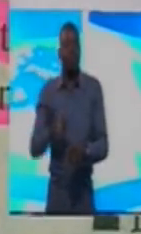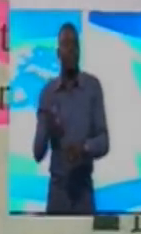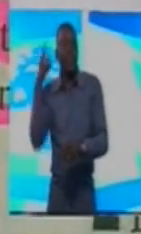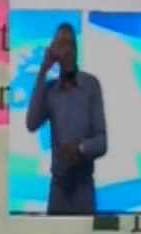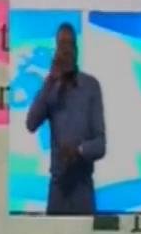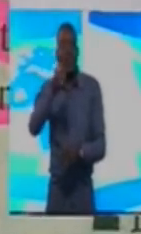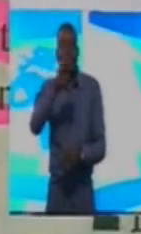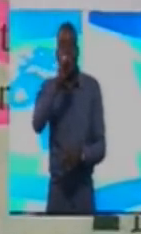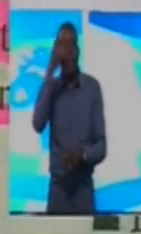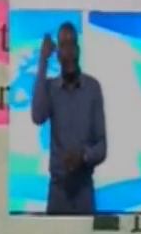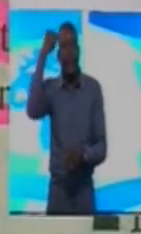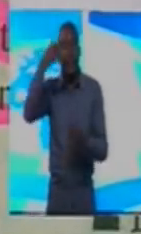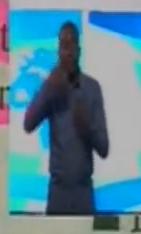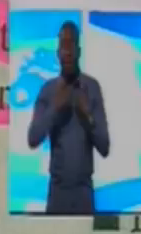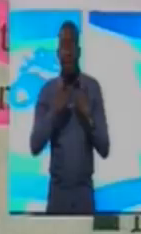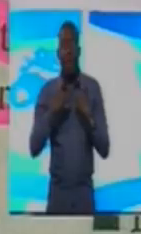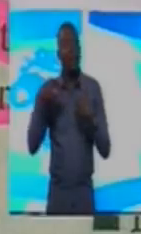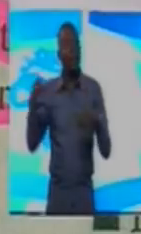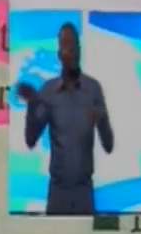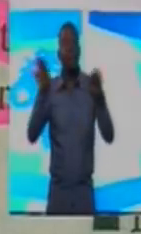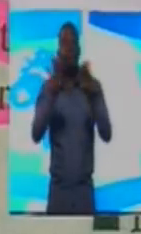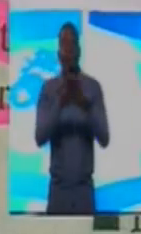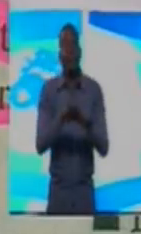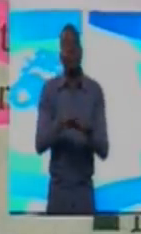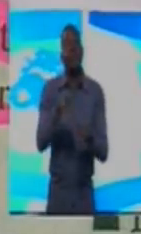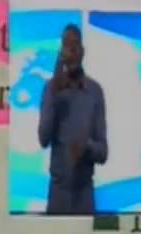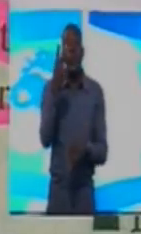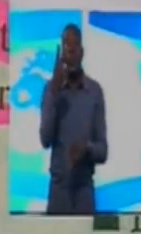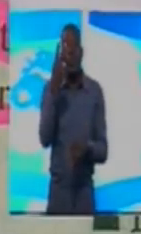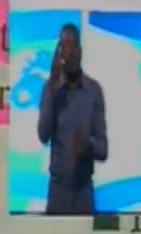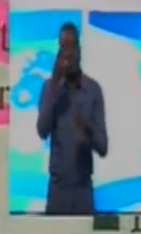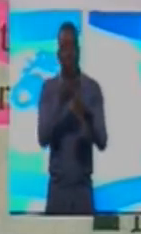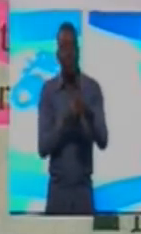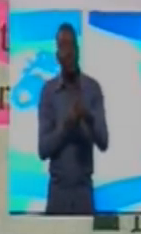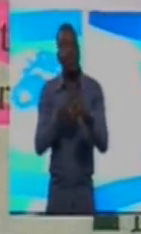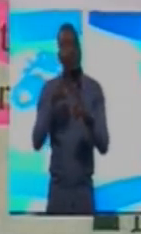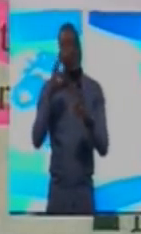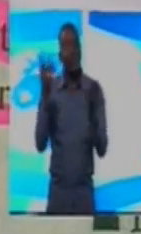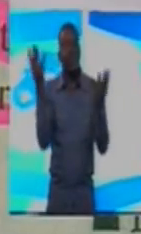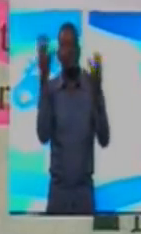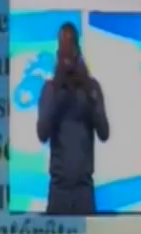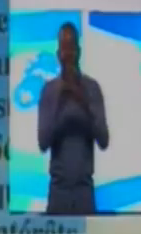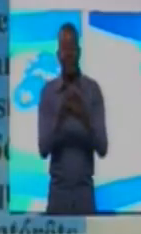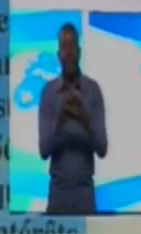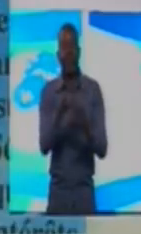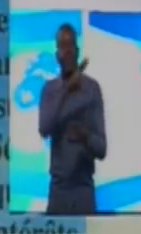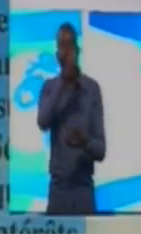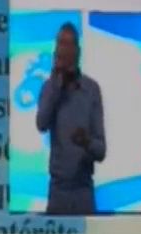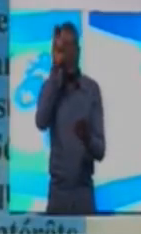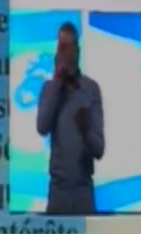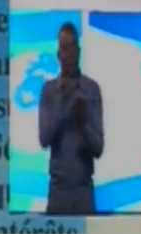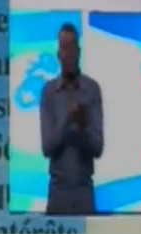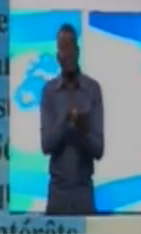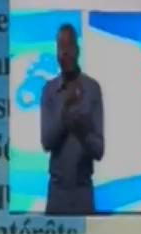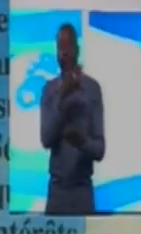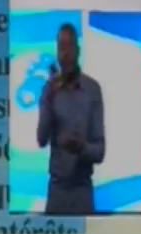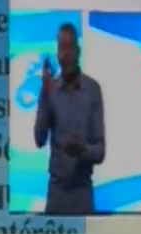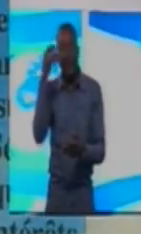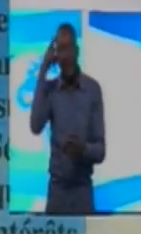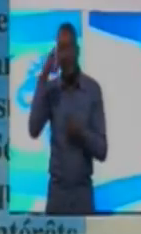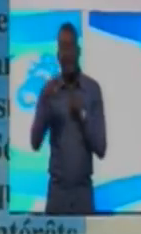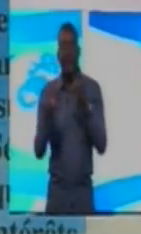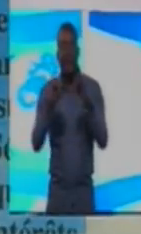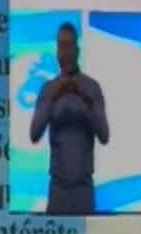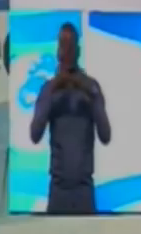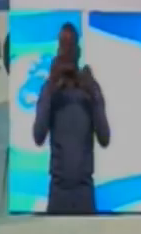Kémi Séba a finalement été condamné à 2 mois de prison et à 200 000 francs CFA d'amende, rapporte l'Observateur